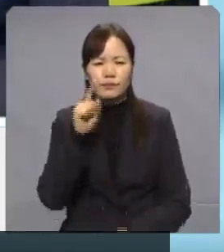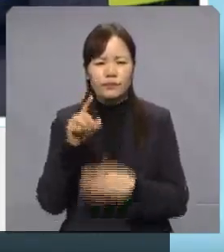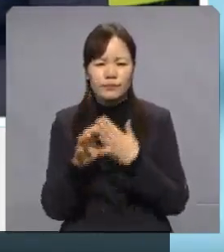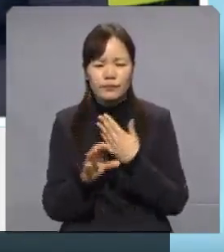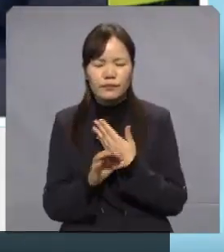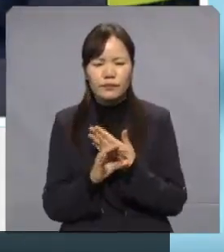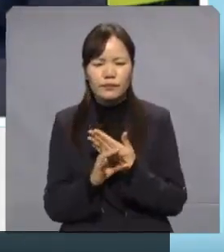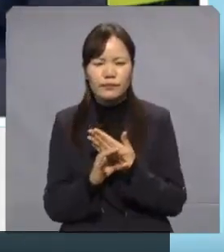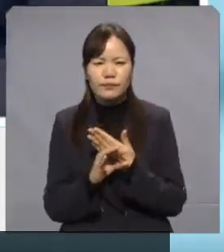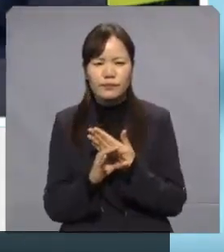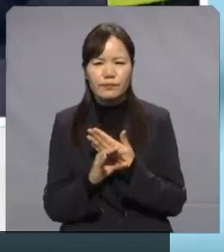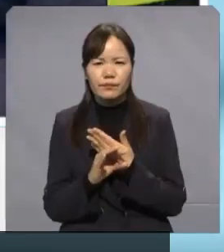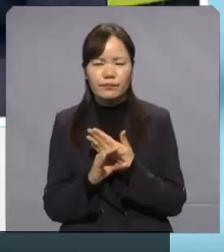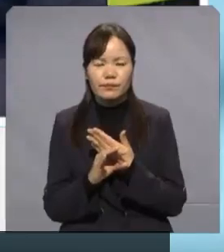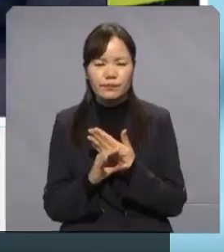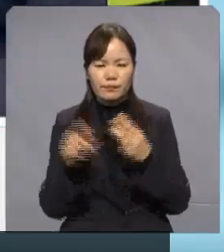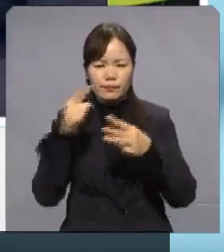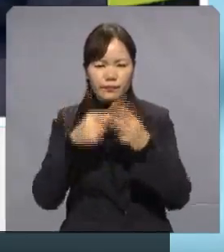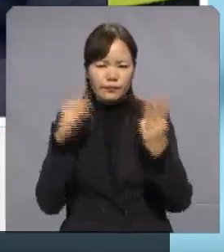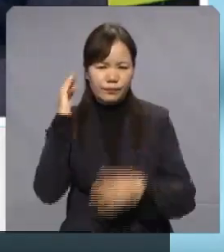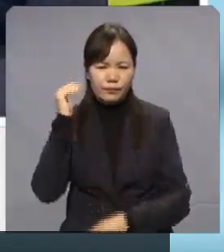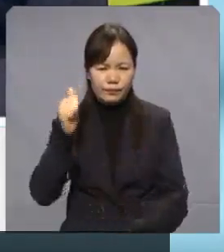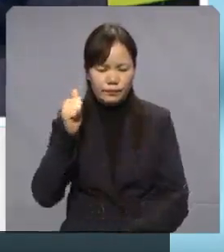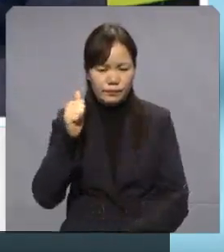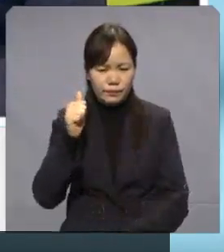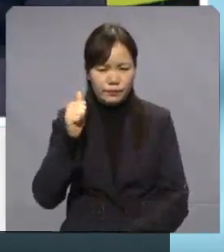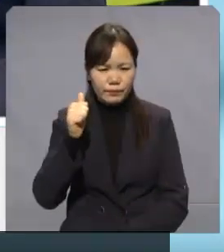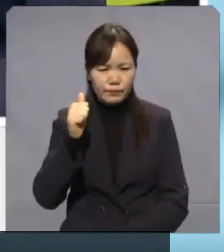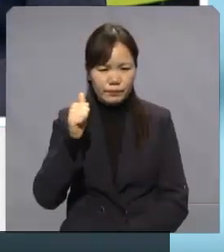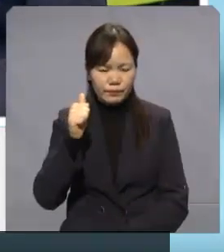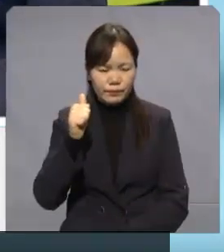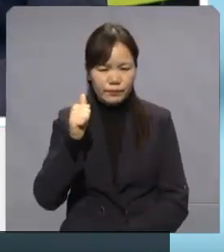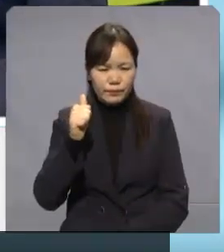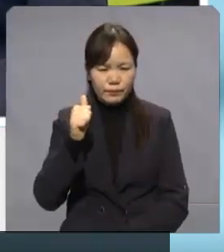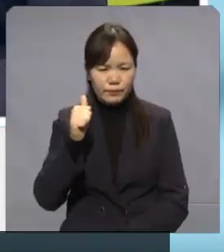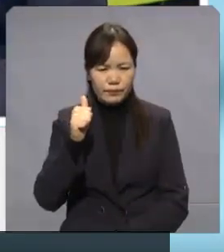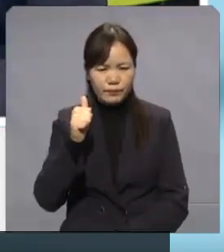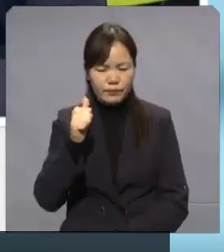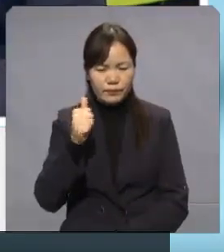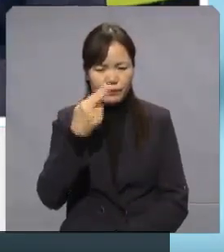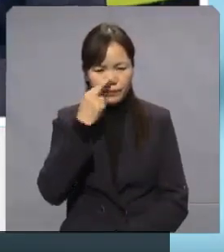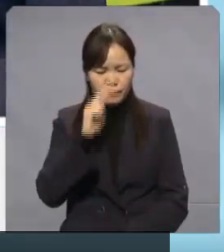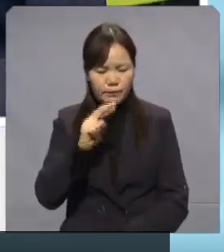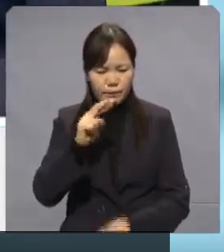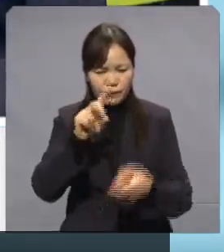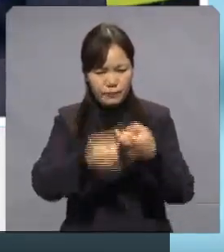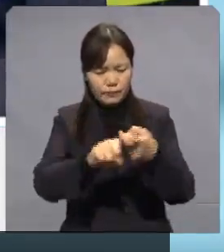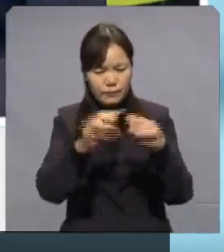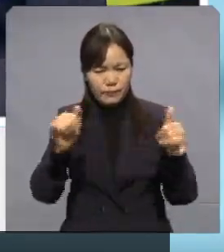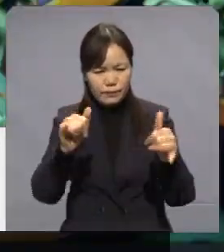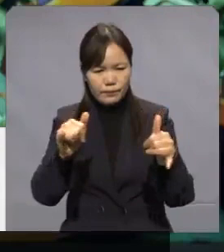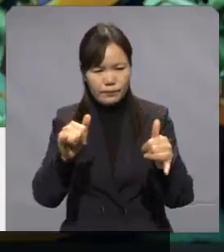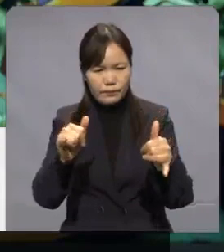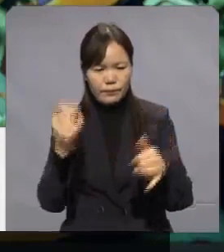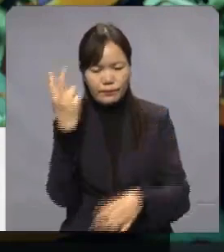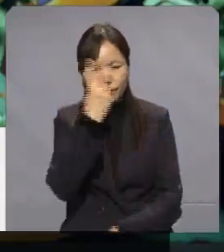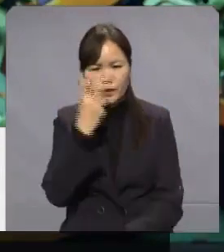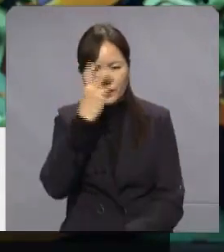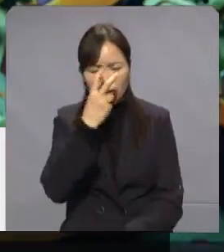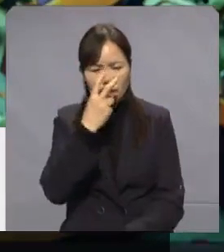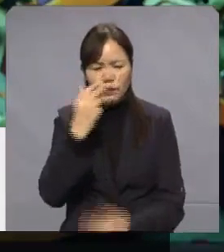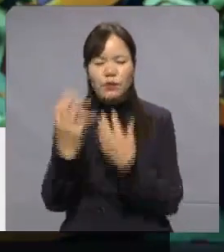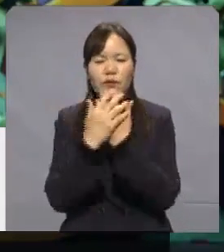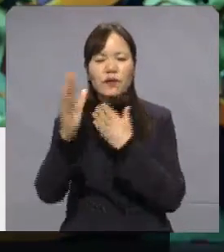때문에 본인의 그 소위 그 친정체제 인물들 그런 인물들을 지켜나가면서 전당대회까지 당 장악력을